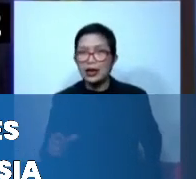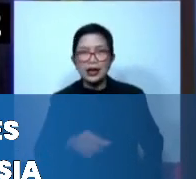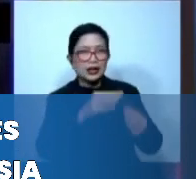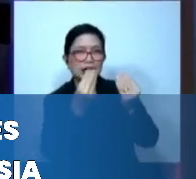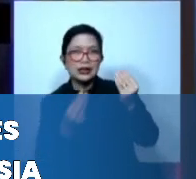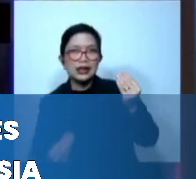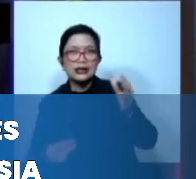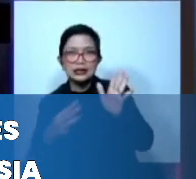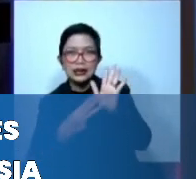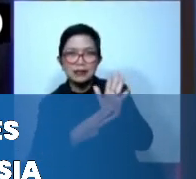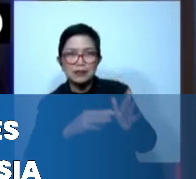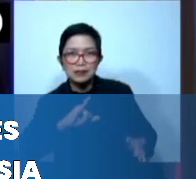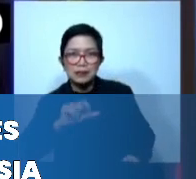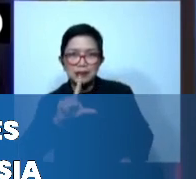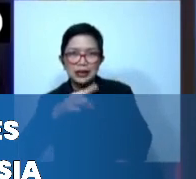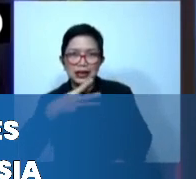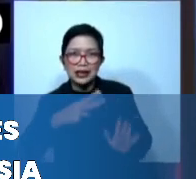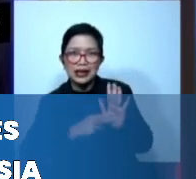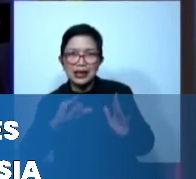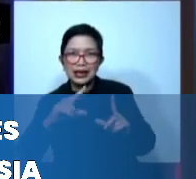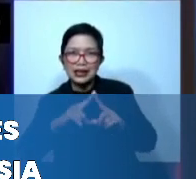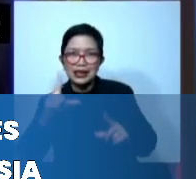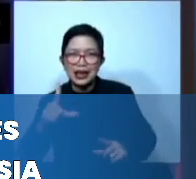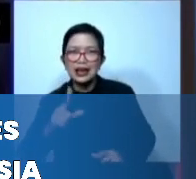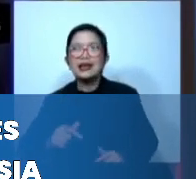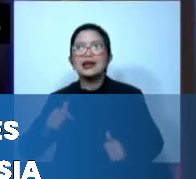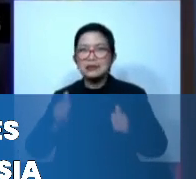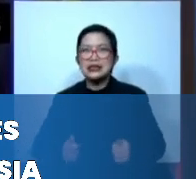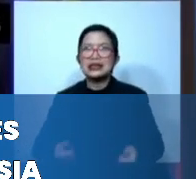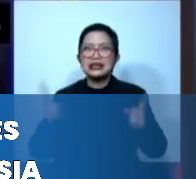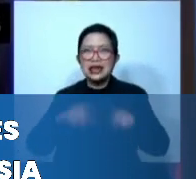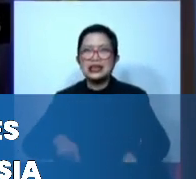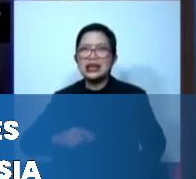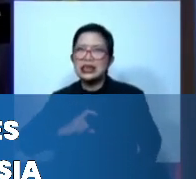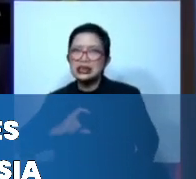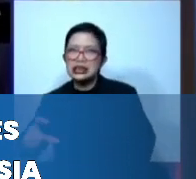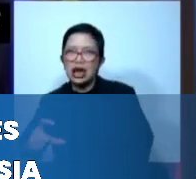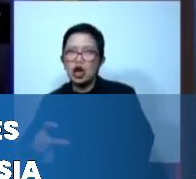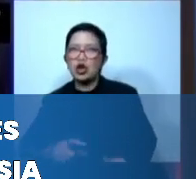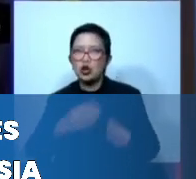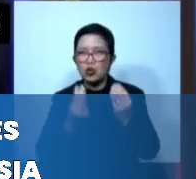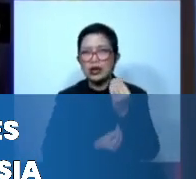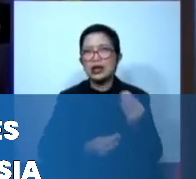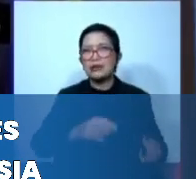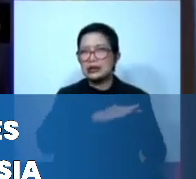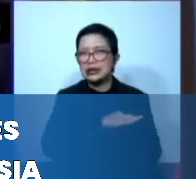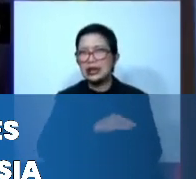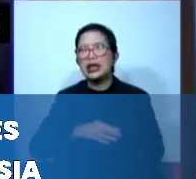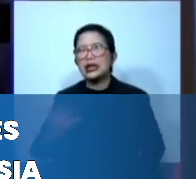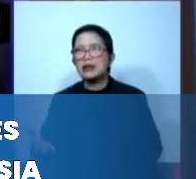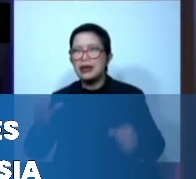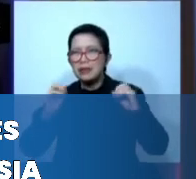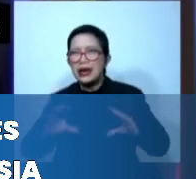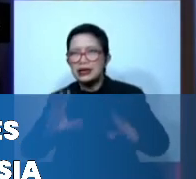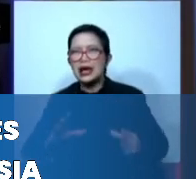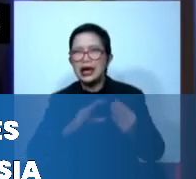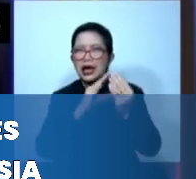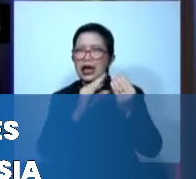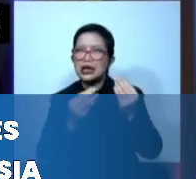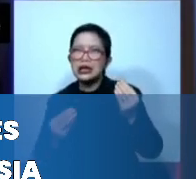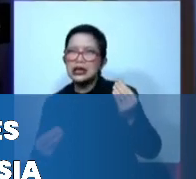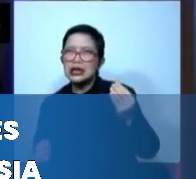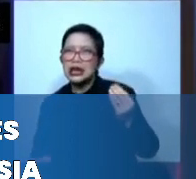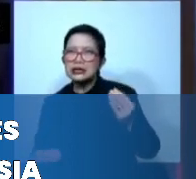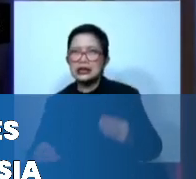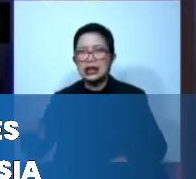bisa menjadi calon wakil presiden. Tetapi ada ribuan milenial, generasi Z, yang peduli